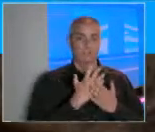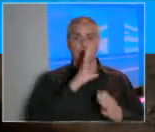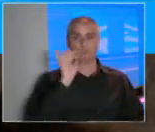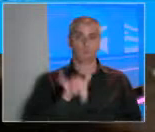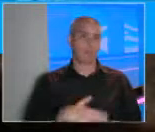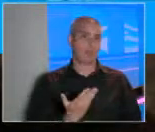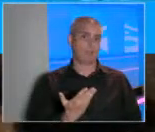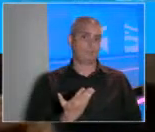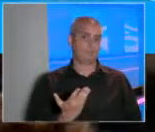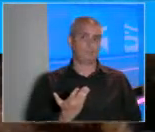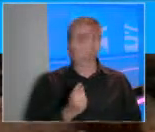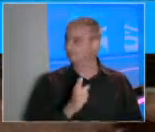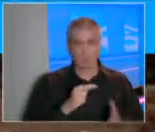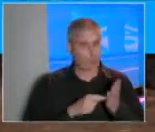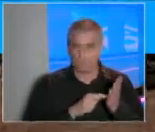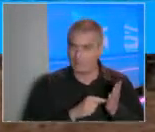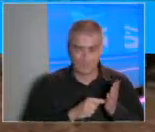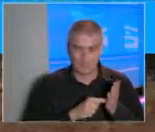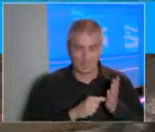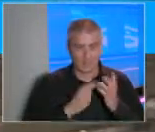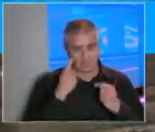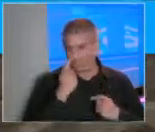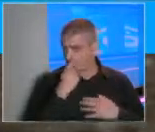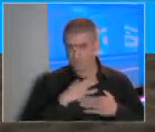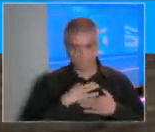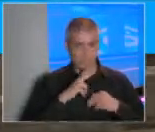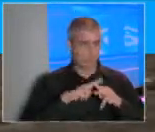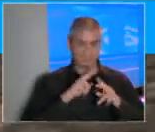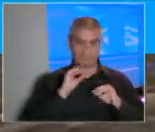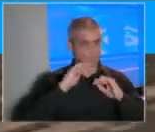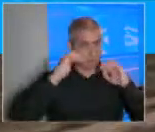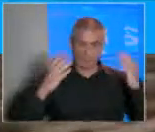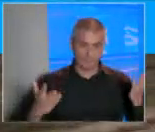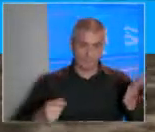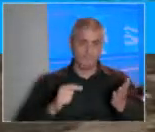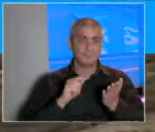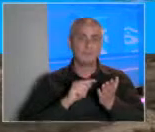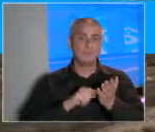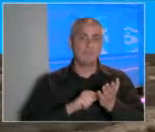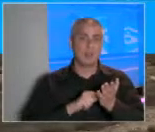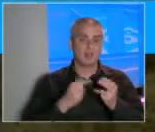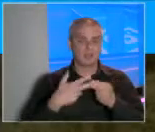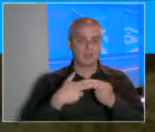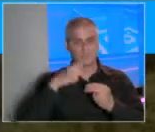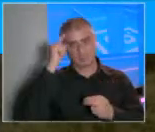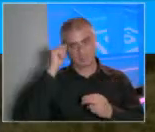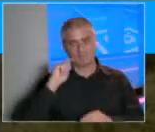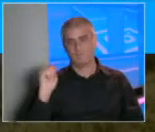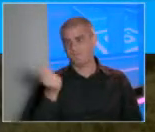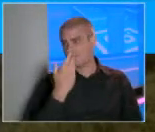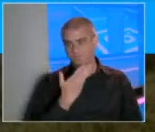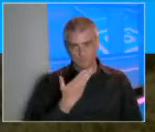אלף. דרך אגב, זה לא בגלל העיניים שלנו, הצבע של הערים, זה רק בגלל הקרבה לתל אביב ורמת